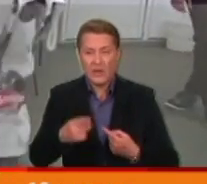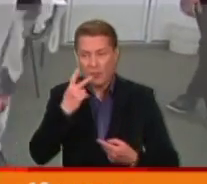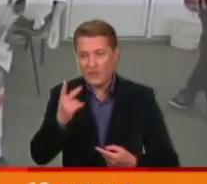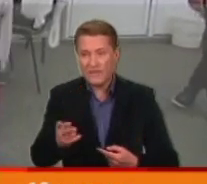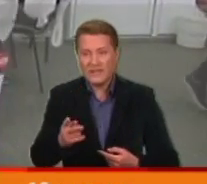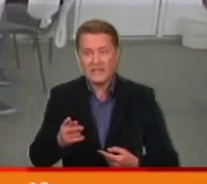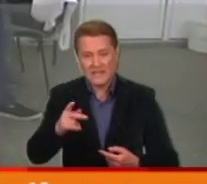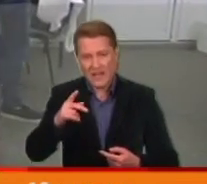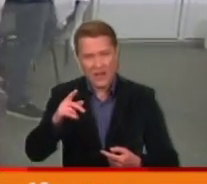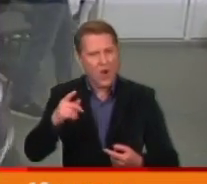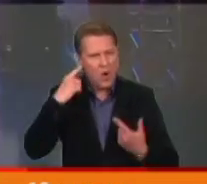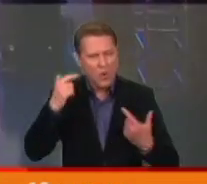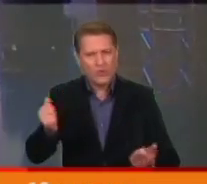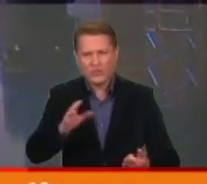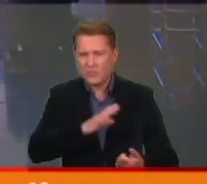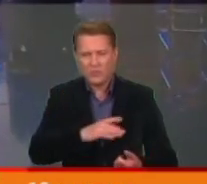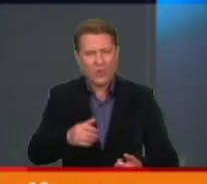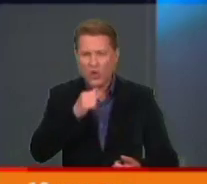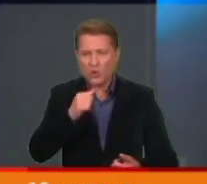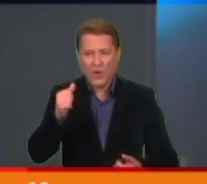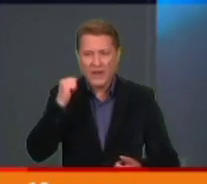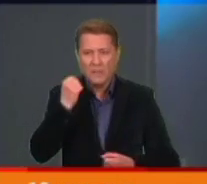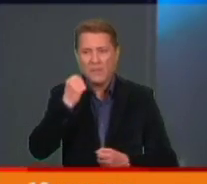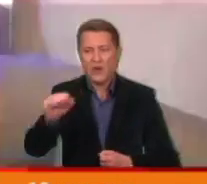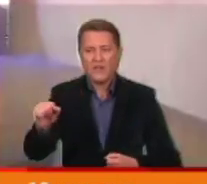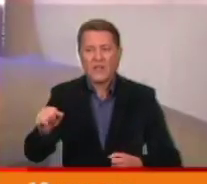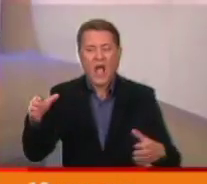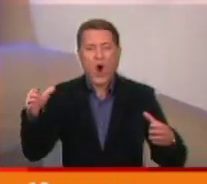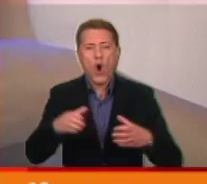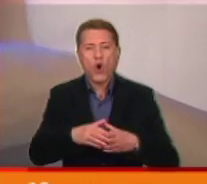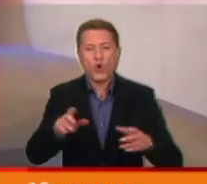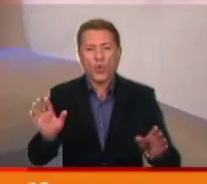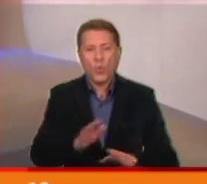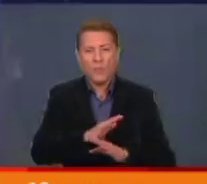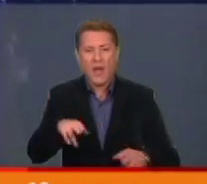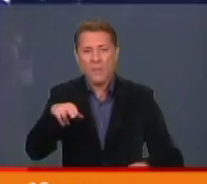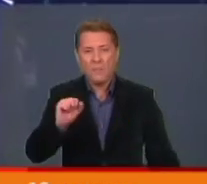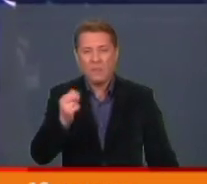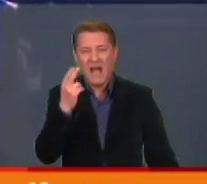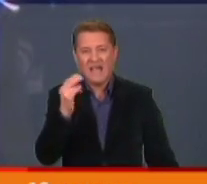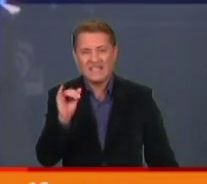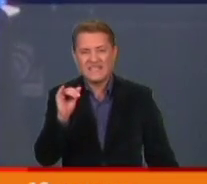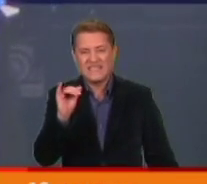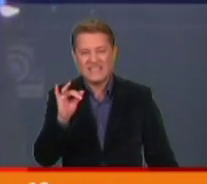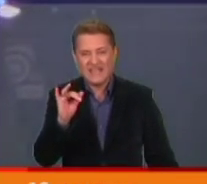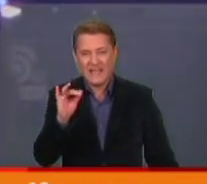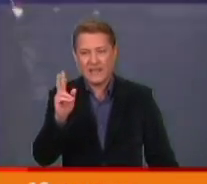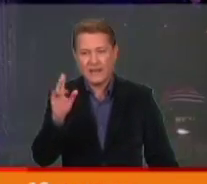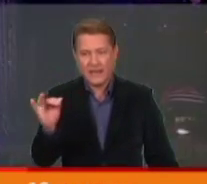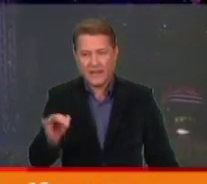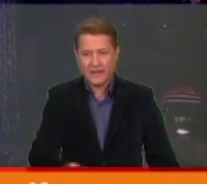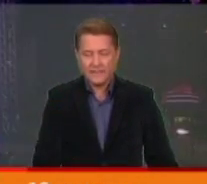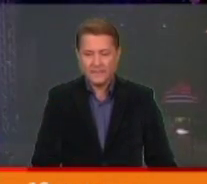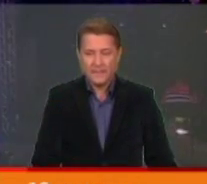про себе торік на першому хіт-конвеєрі. Перемогла група пацики з Франику.